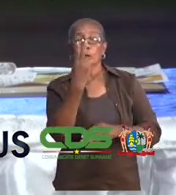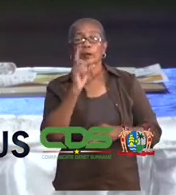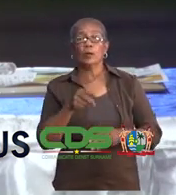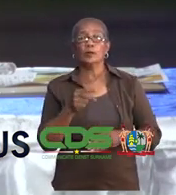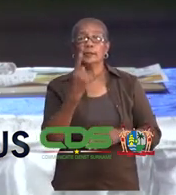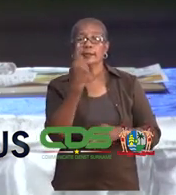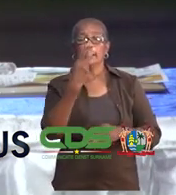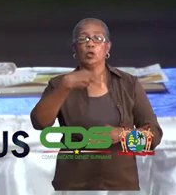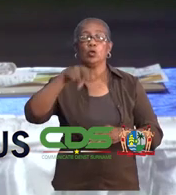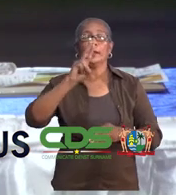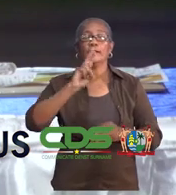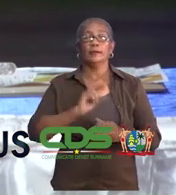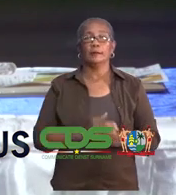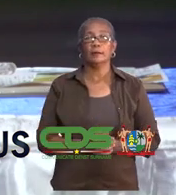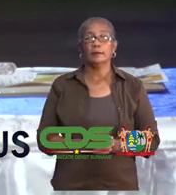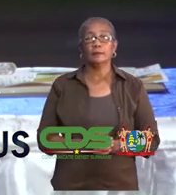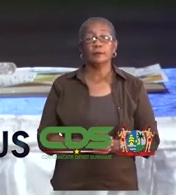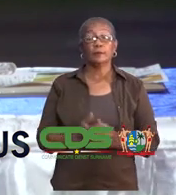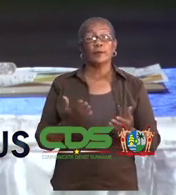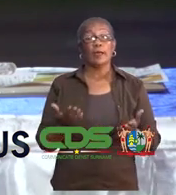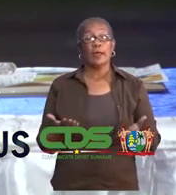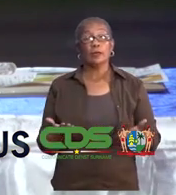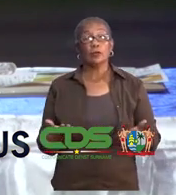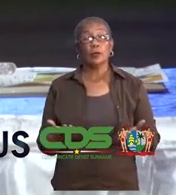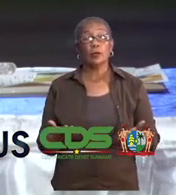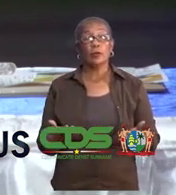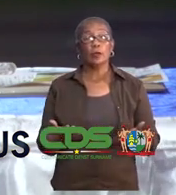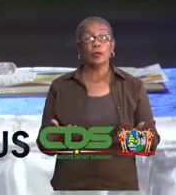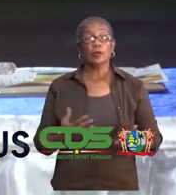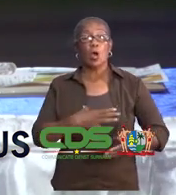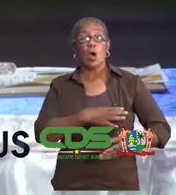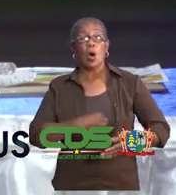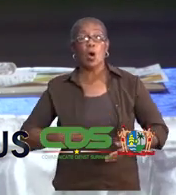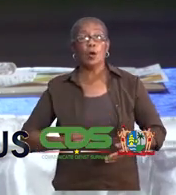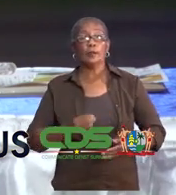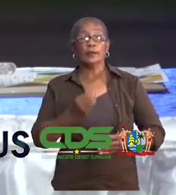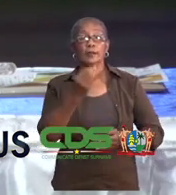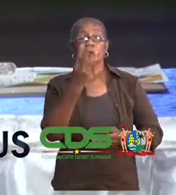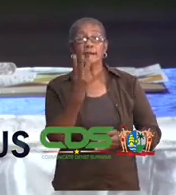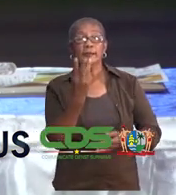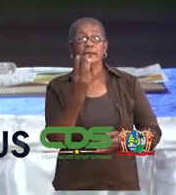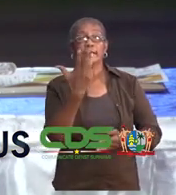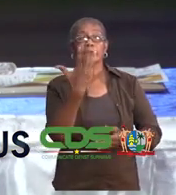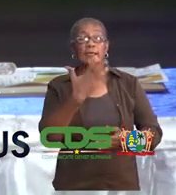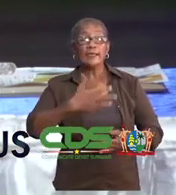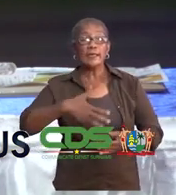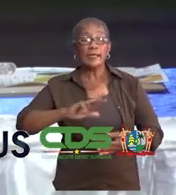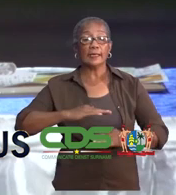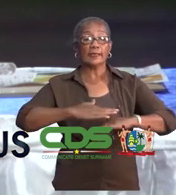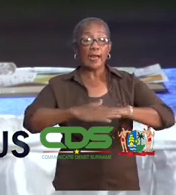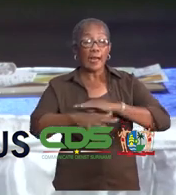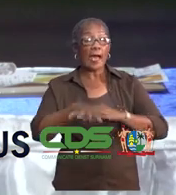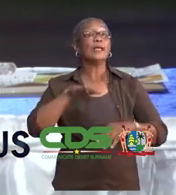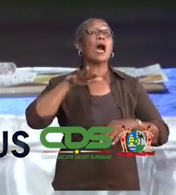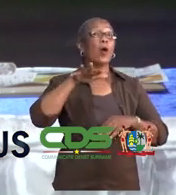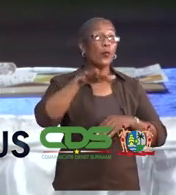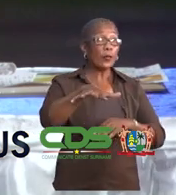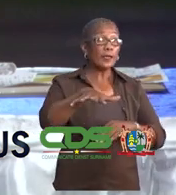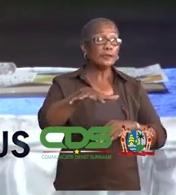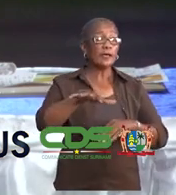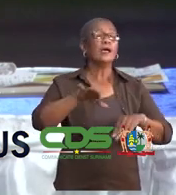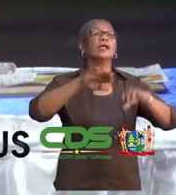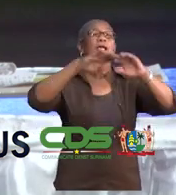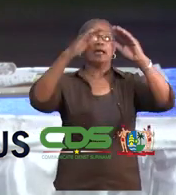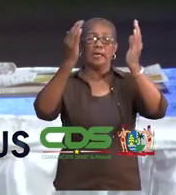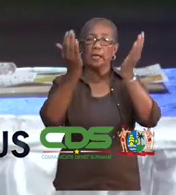2021. Er zullen 193 landen daar aanwezig zijn. Dus de hele